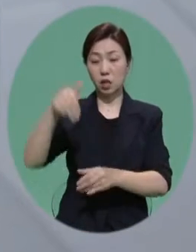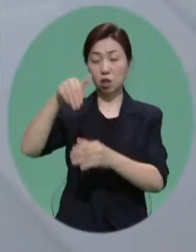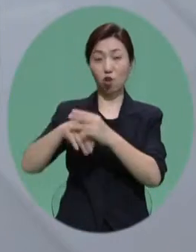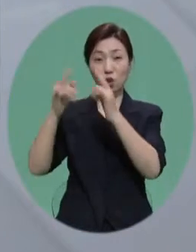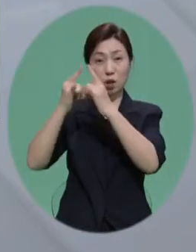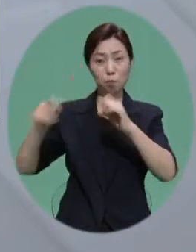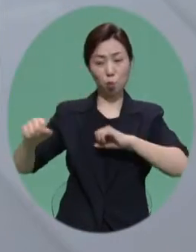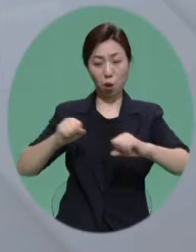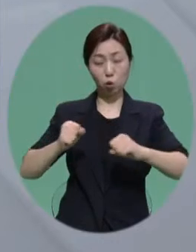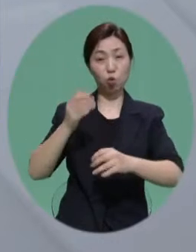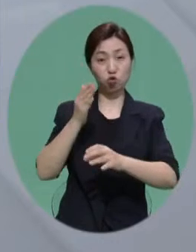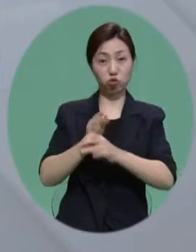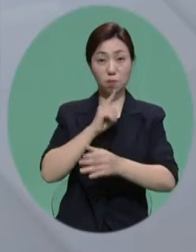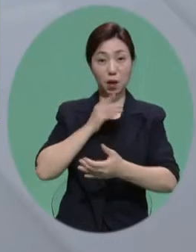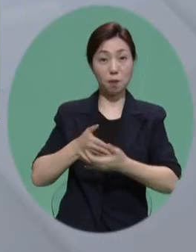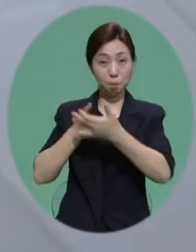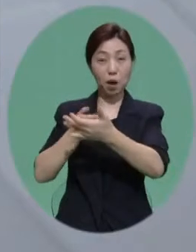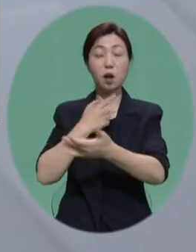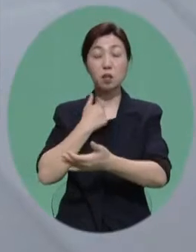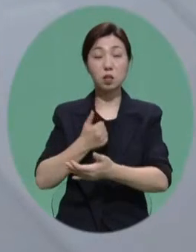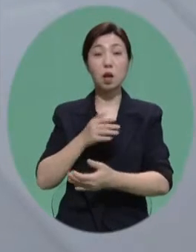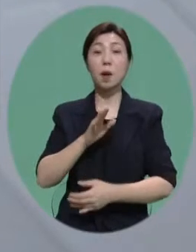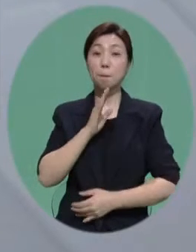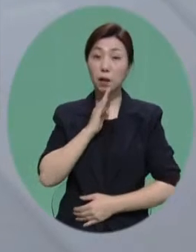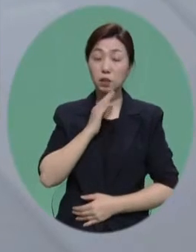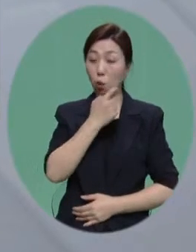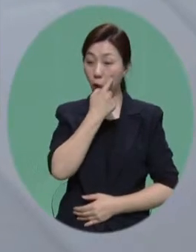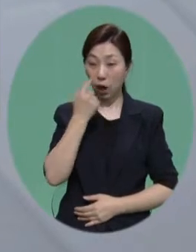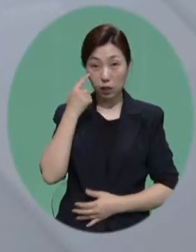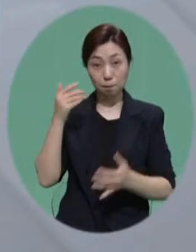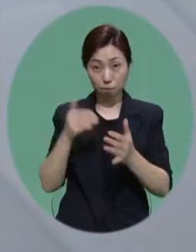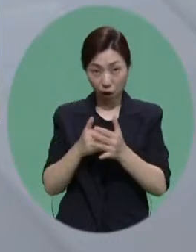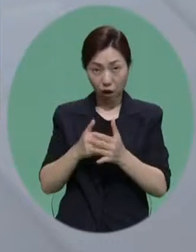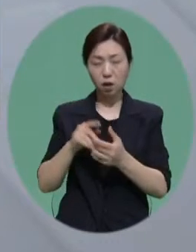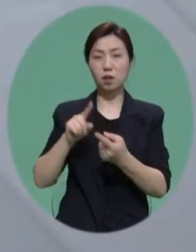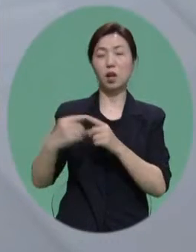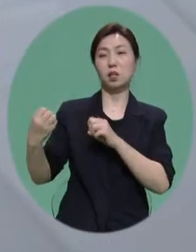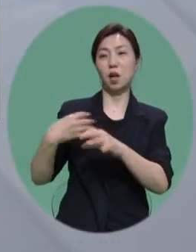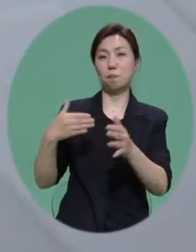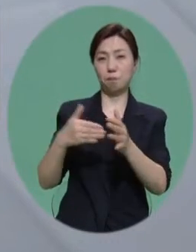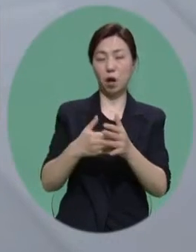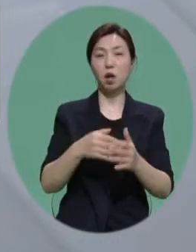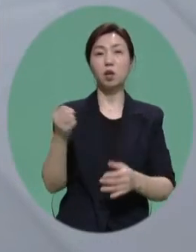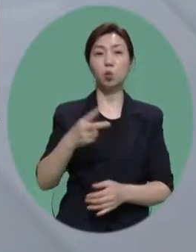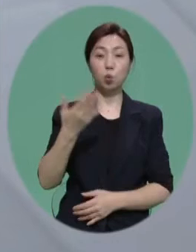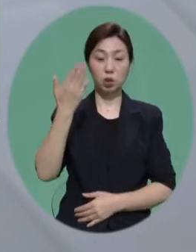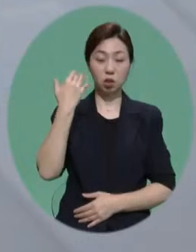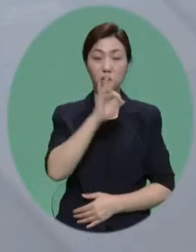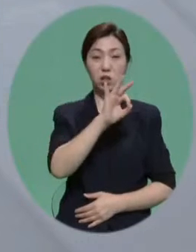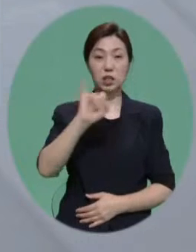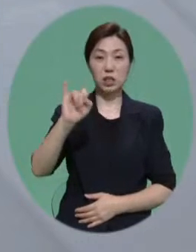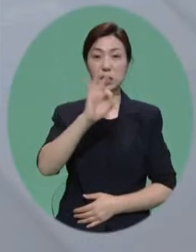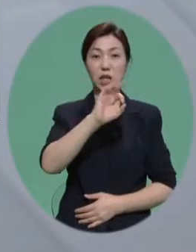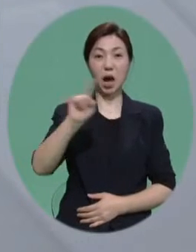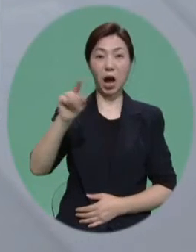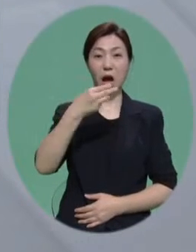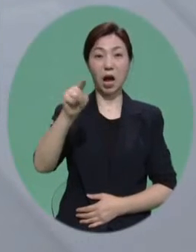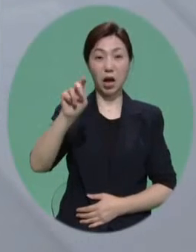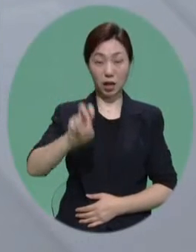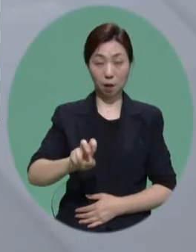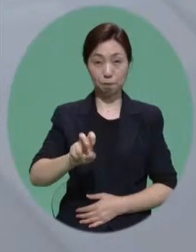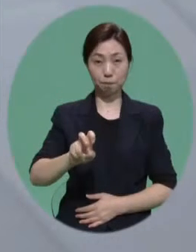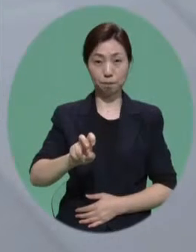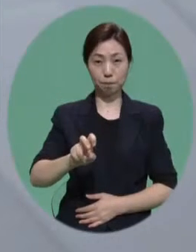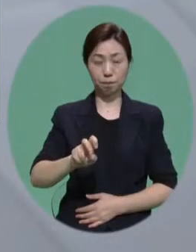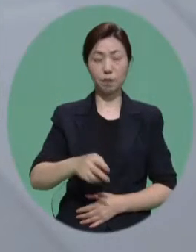지난 어제 토론 때는 이 해람 중사 아트 껌을 요구하는 아버님 뜻을 자가 전달했는데